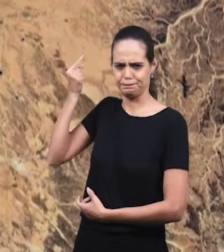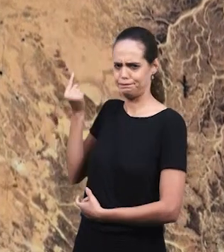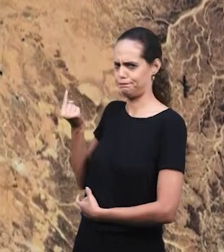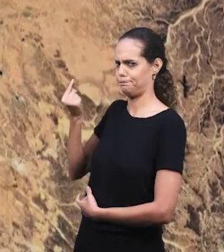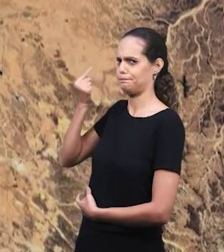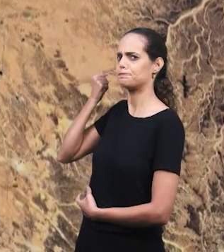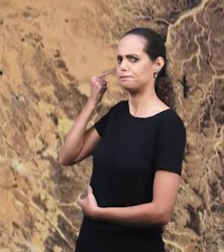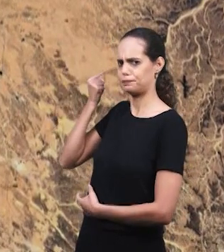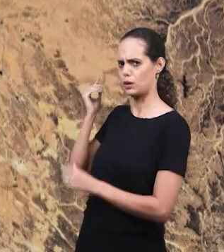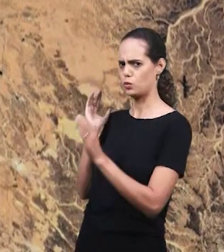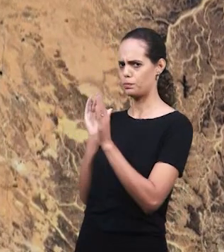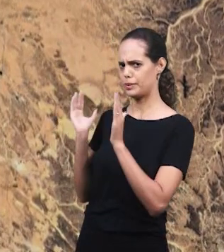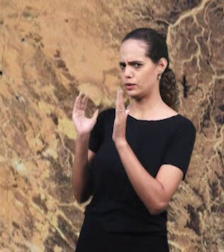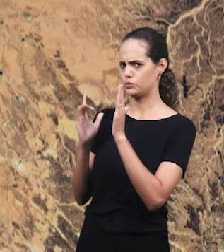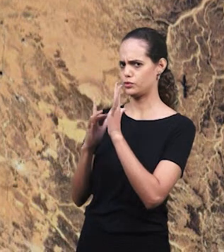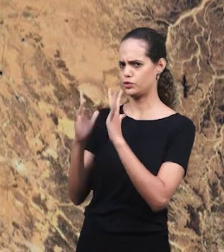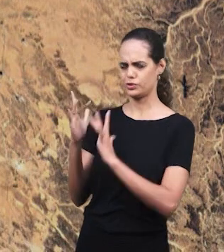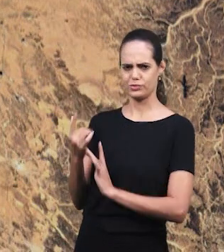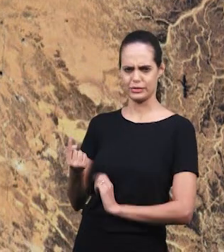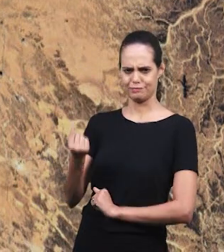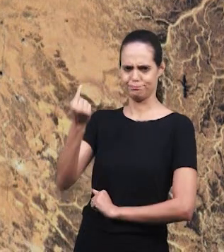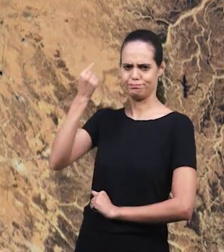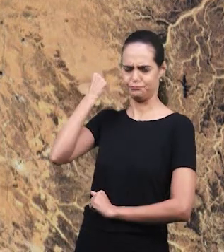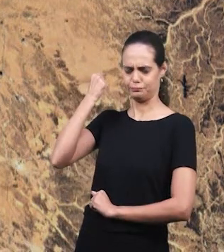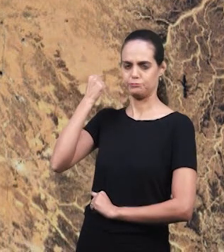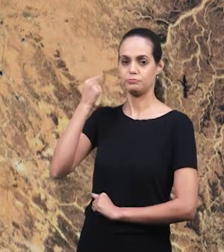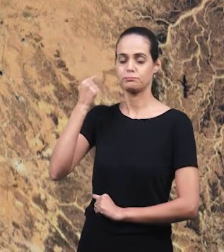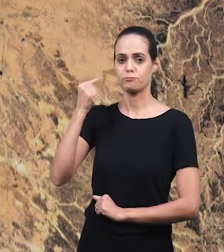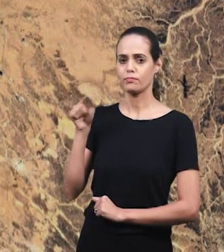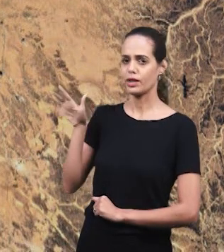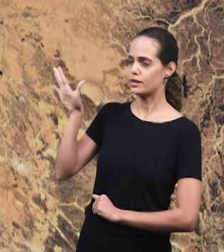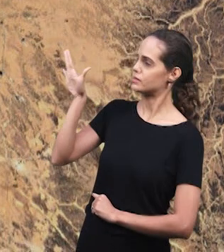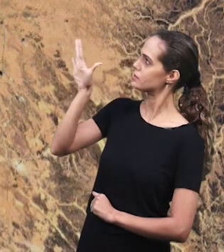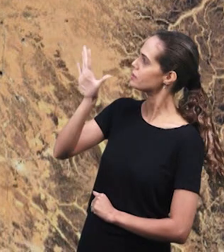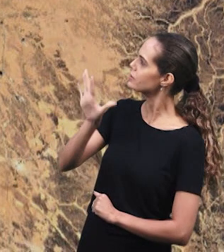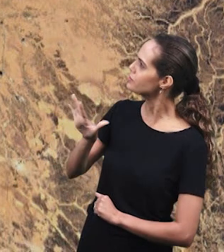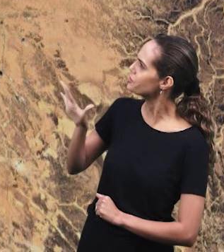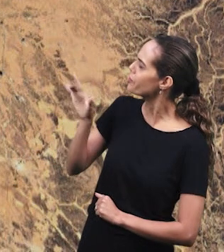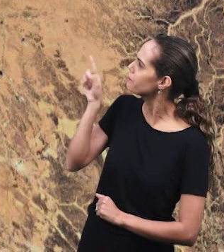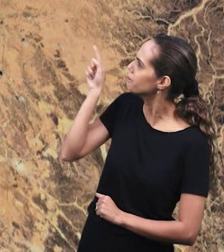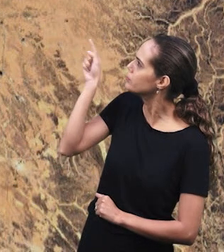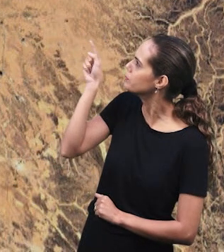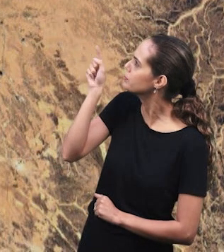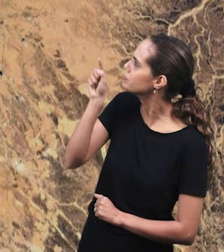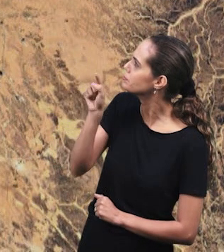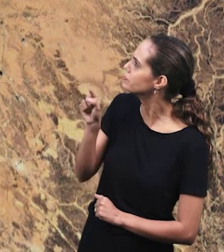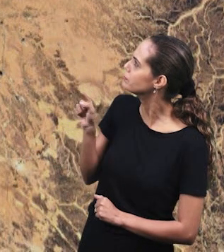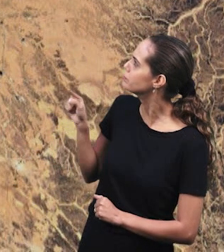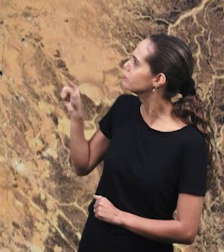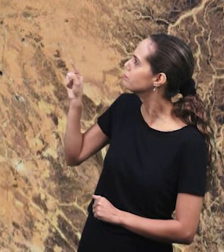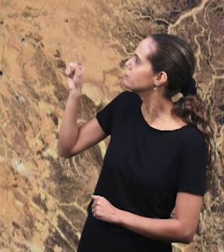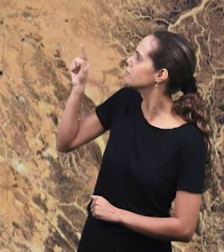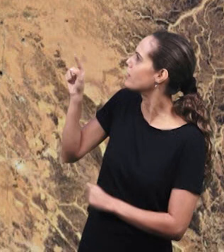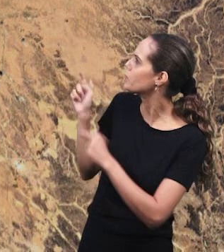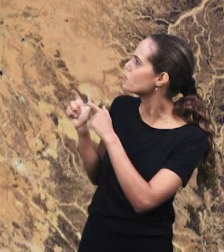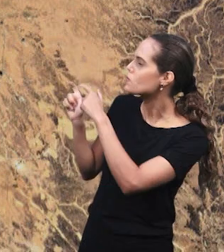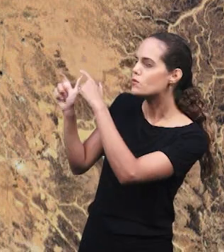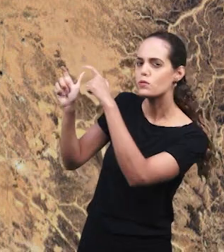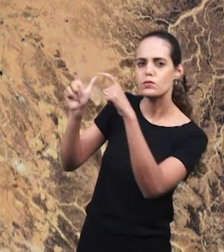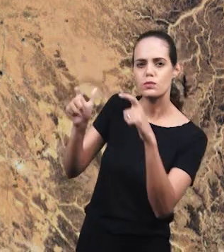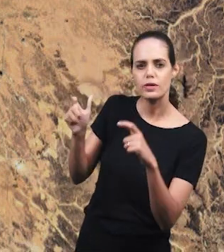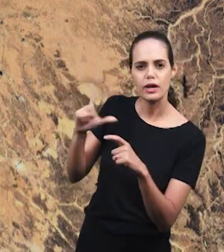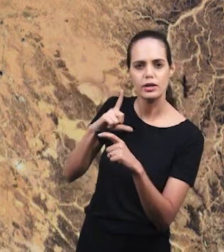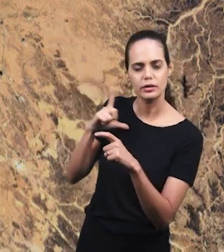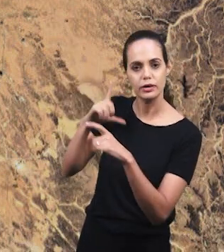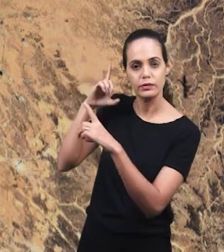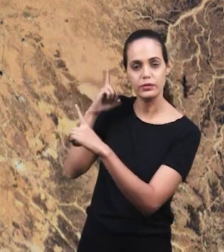Jésus. Avec toute cette région, beaucoup de ces endroits, il y a eu une rencontre avec le